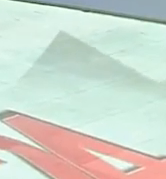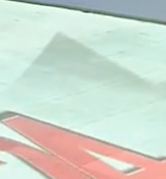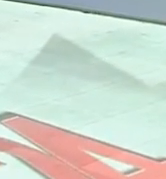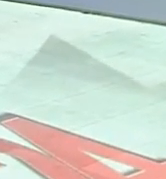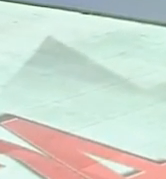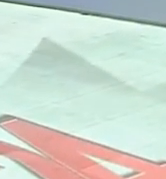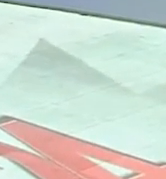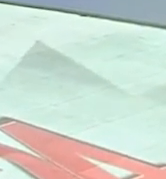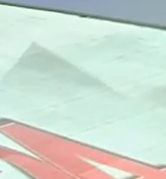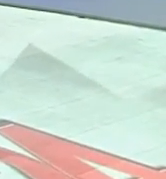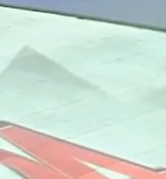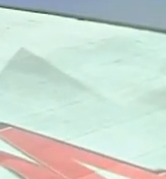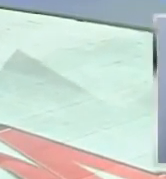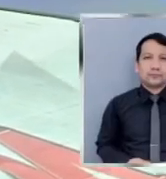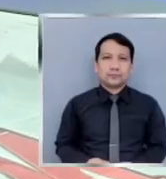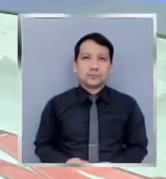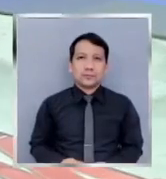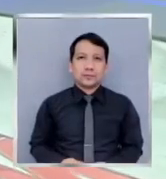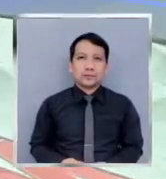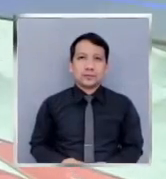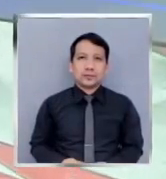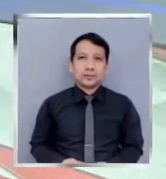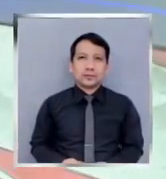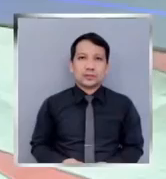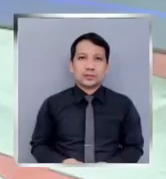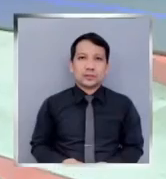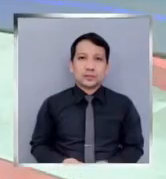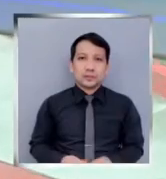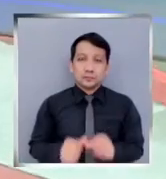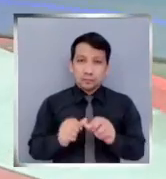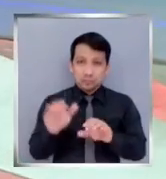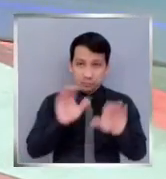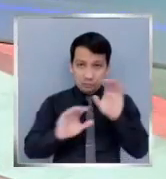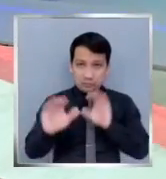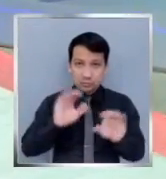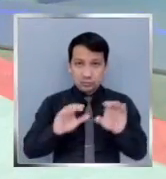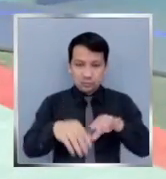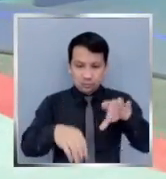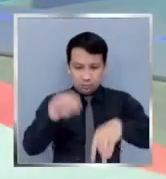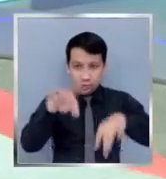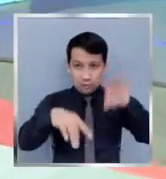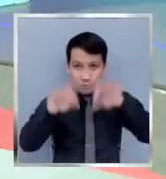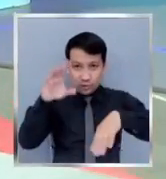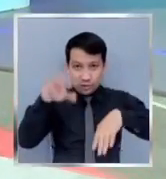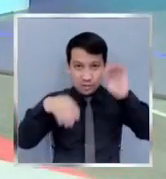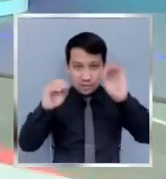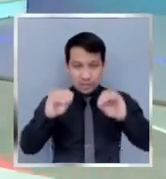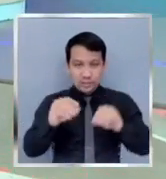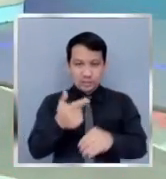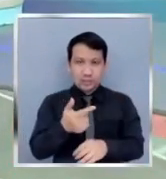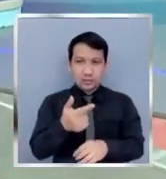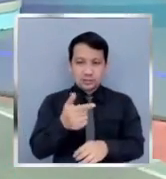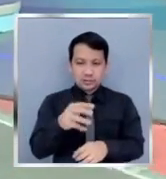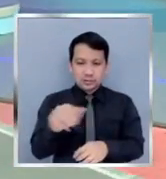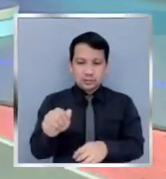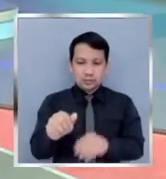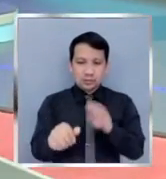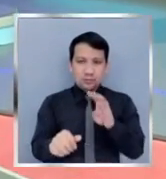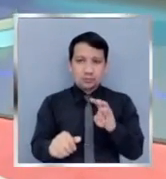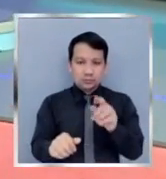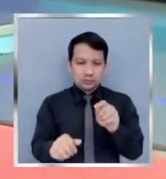Sa pagpapatuloy ng celebrity ukay-ukay ng GMA Kapuso Foundation sa Noel Bazaar sa World Trade Center,